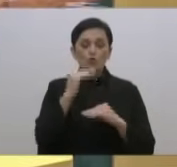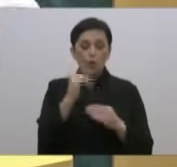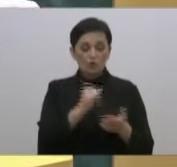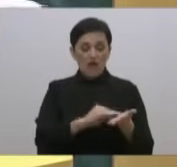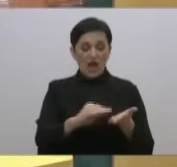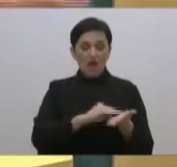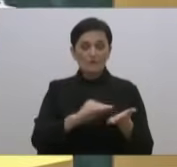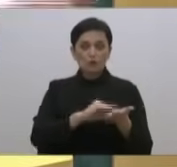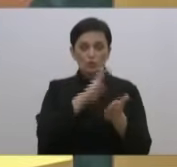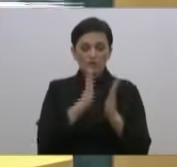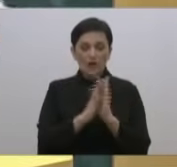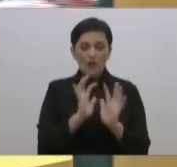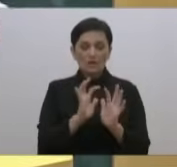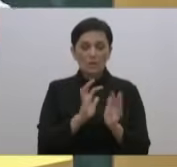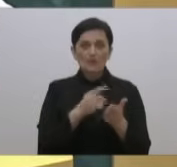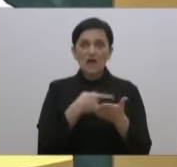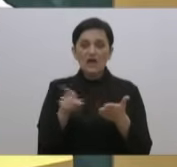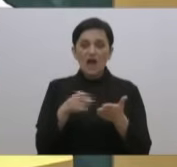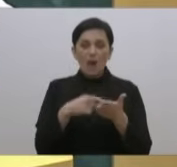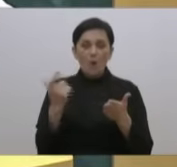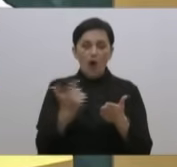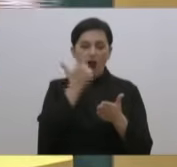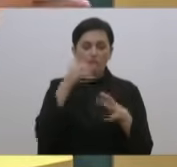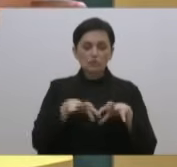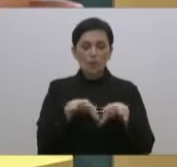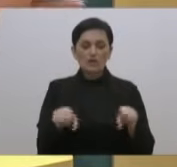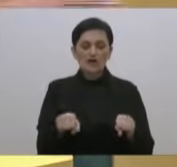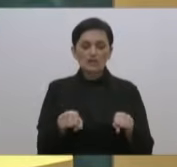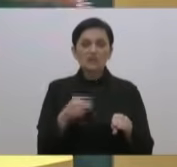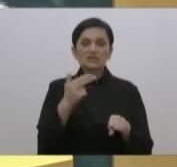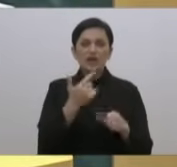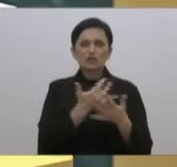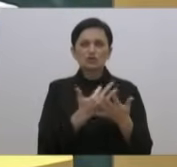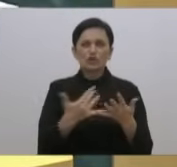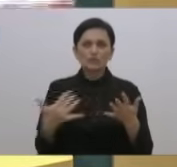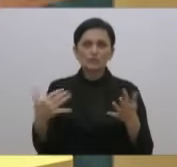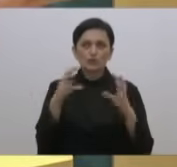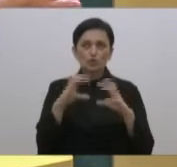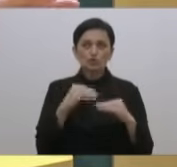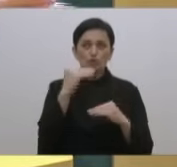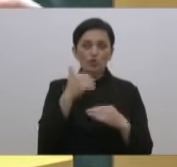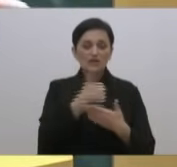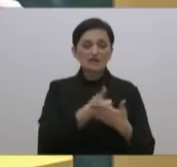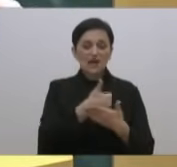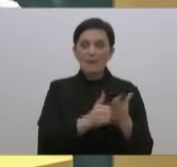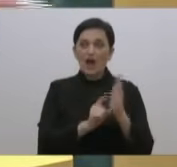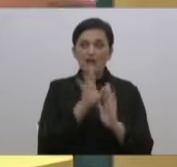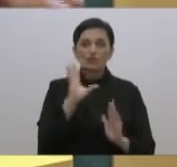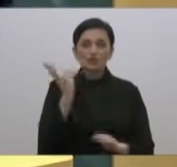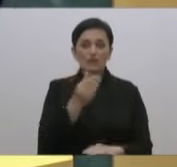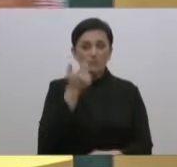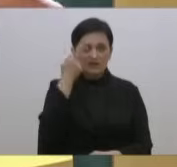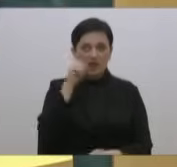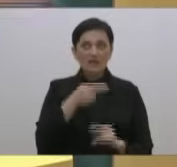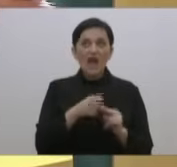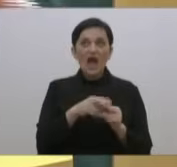ავტორი, რომელმაც ეს ყველაფერი უზრუნველყო, გამორიცხა ავტოკრატია და ასე შემდეგ კონსტიტუციის ქებას აღარ დავიწყებ, ალბათ ყველამ კარგად